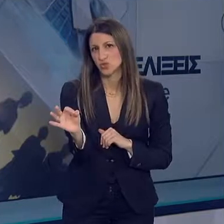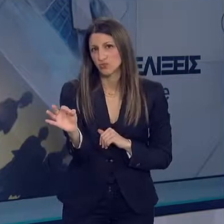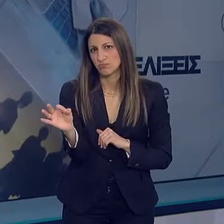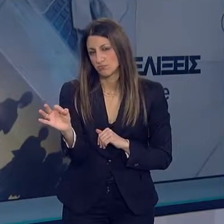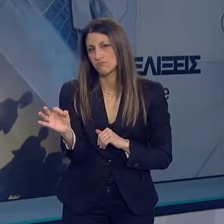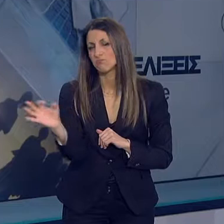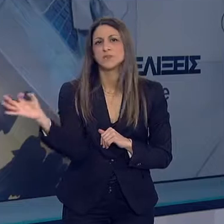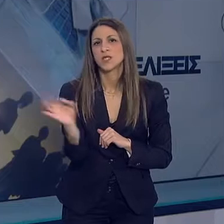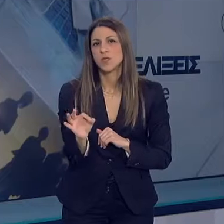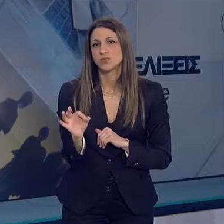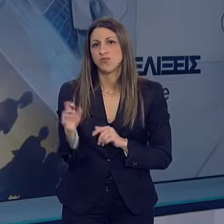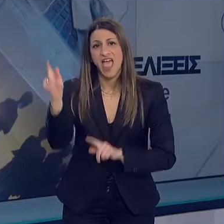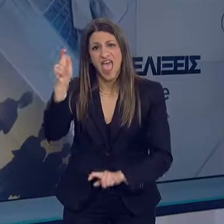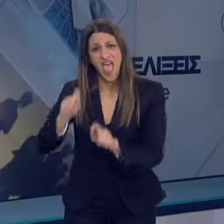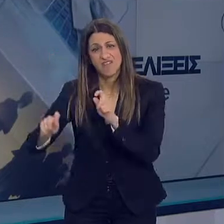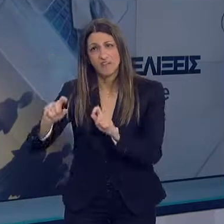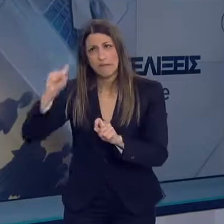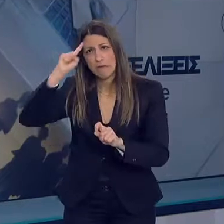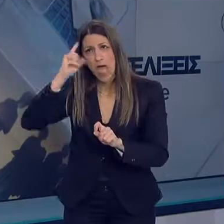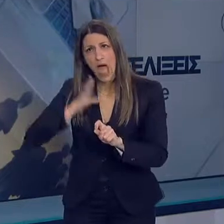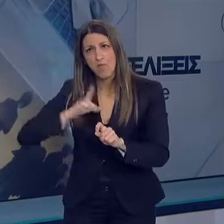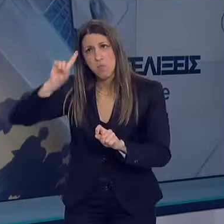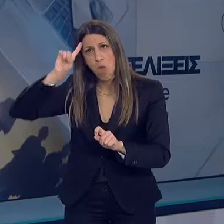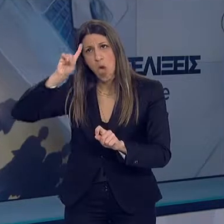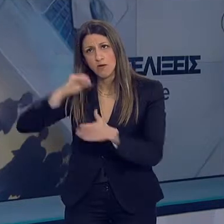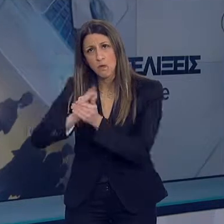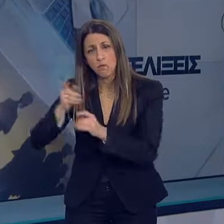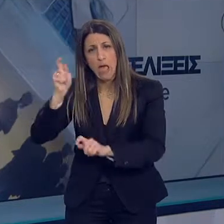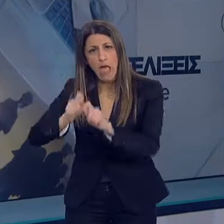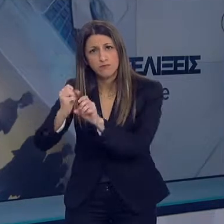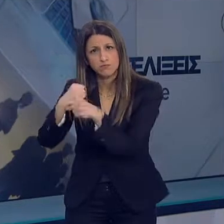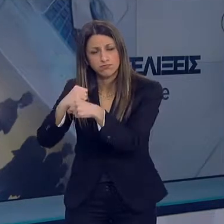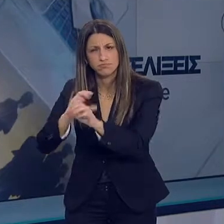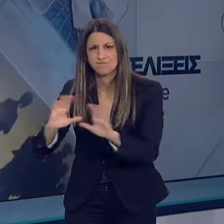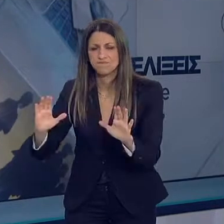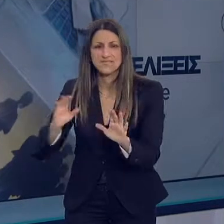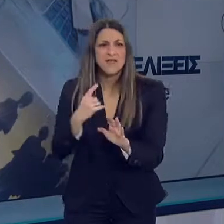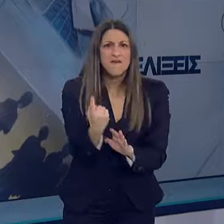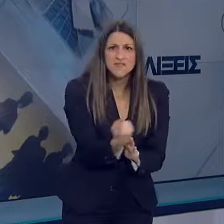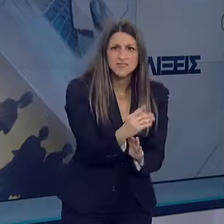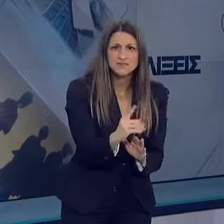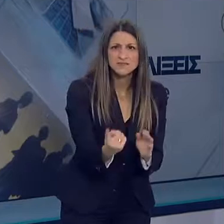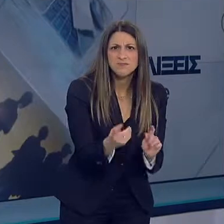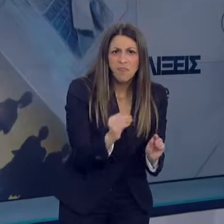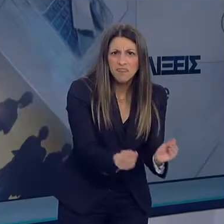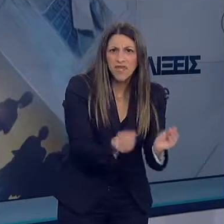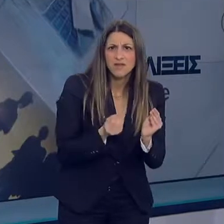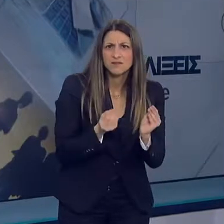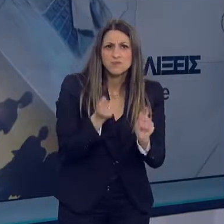δεδομένα ο οποίος προέκυψε από κάποιο εργαστηριακό πείραμα. Ένας ιός ο οποίος προέκυψε από τη φύση, ένας ιός ο